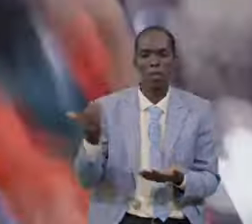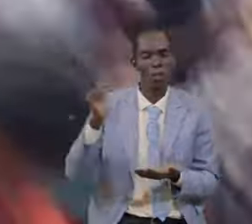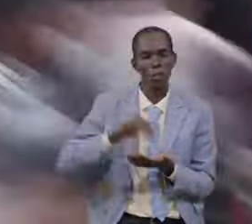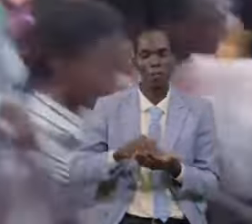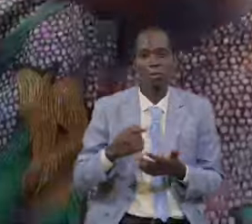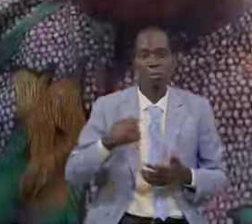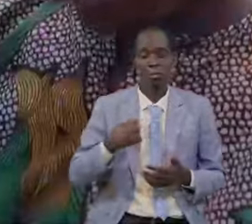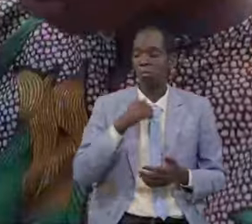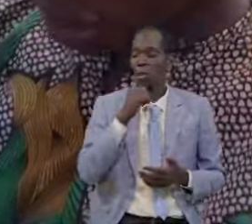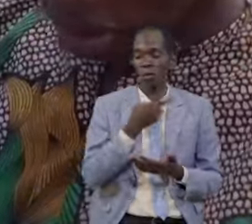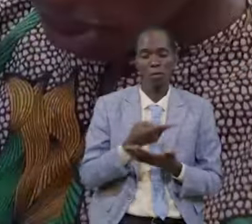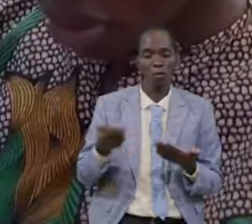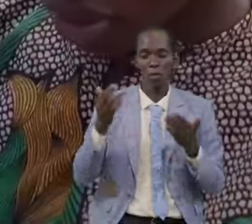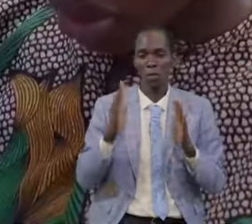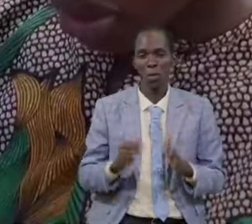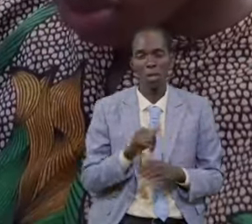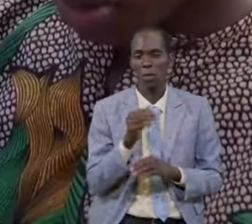une personne retardée.